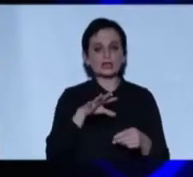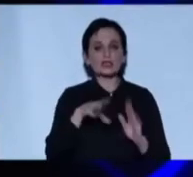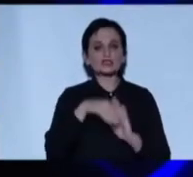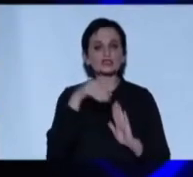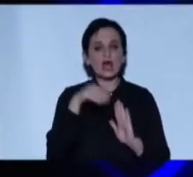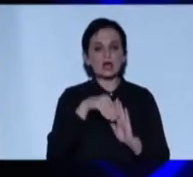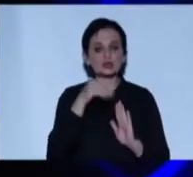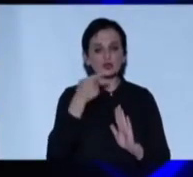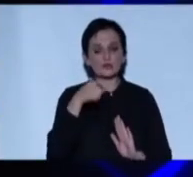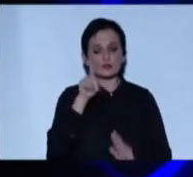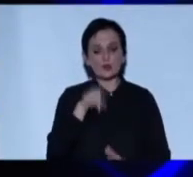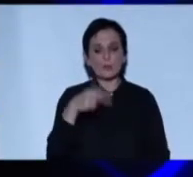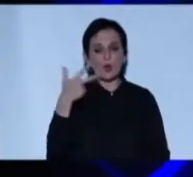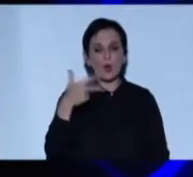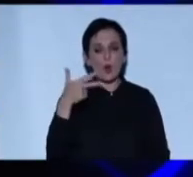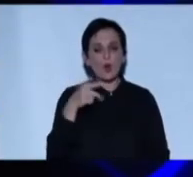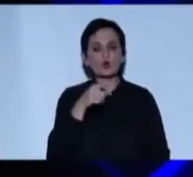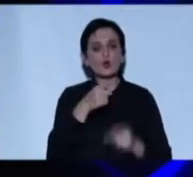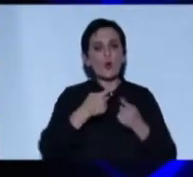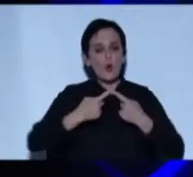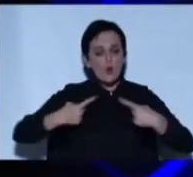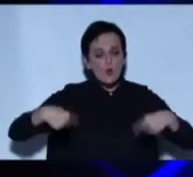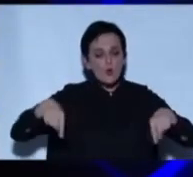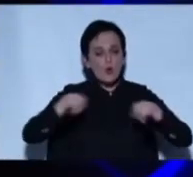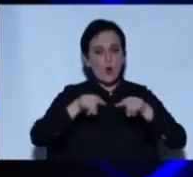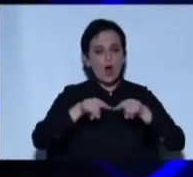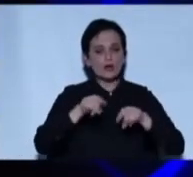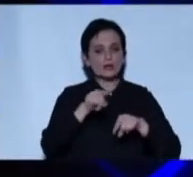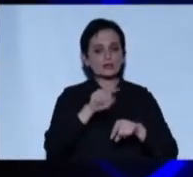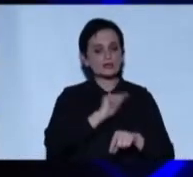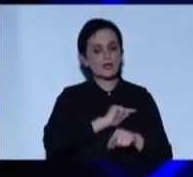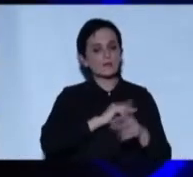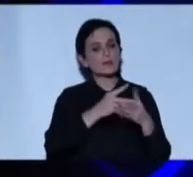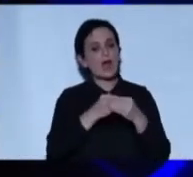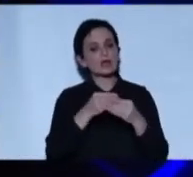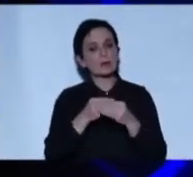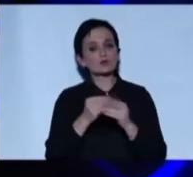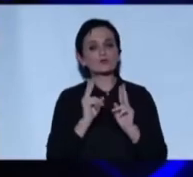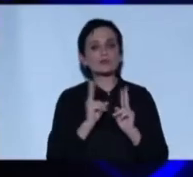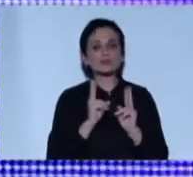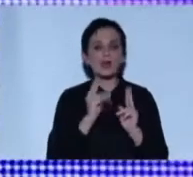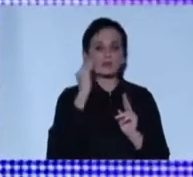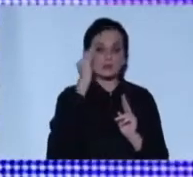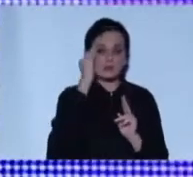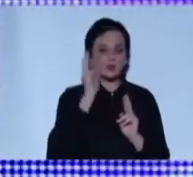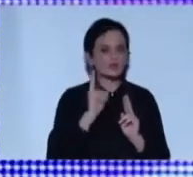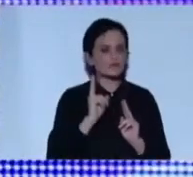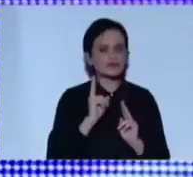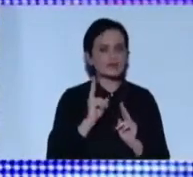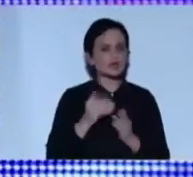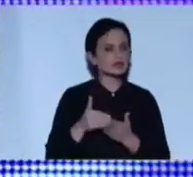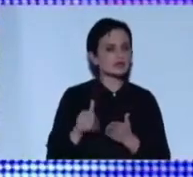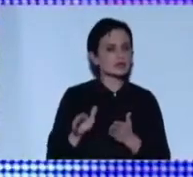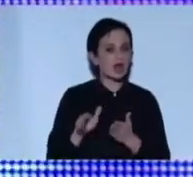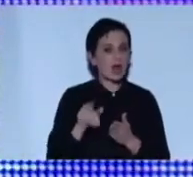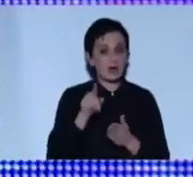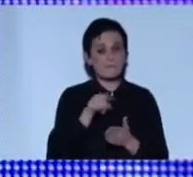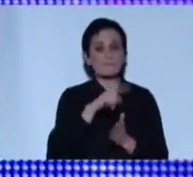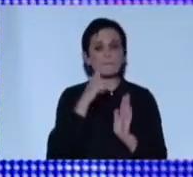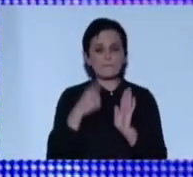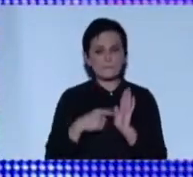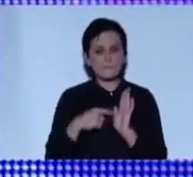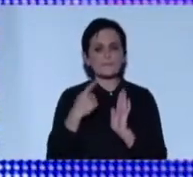გიორგი, თემატური კოალიცია და თანამშრომლობა ვისთან მიგაჩნია დასაშვება და ვისთან გამორიცხავთ? ჩვენ ვისმენთ ამ